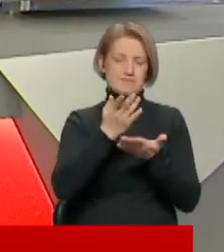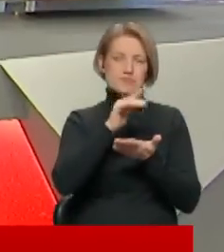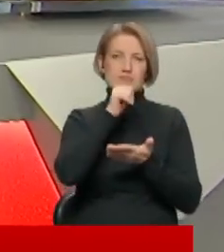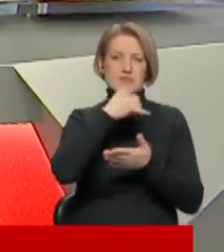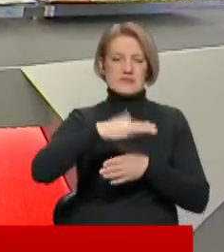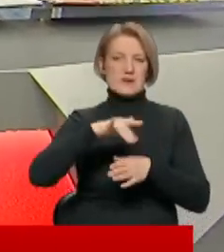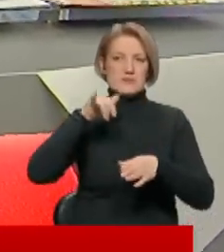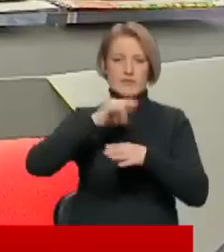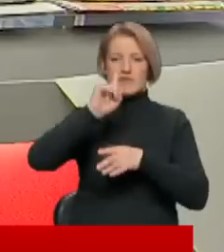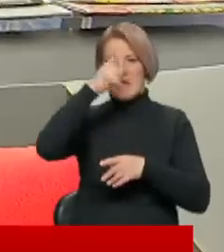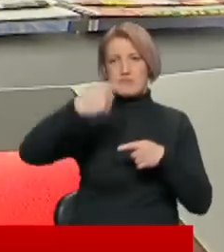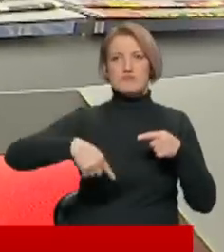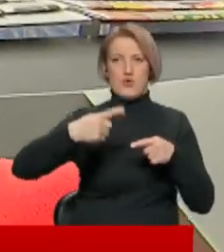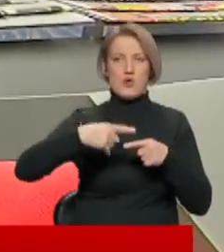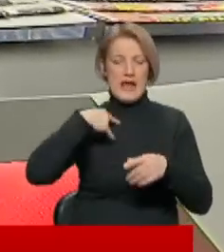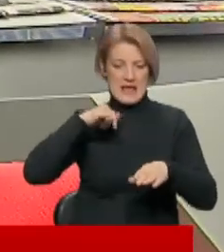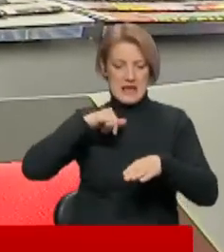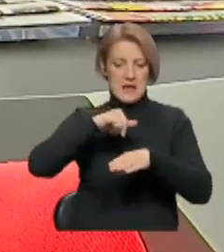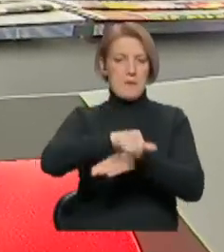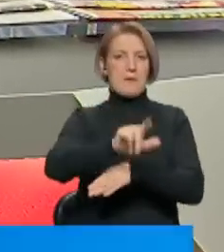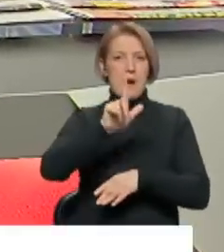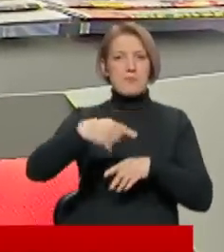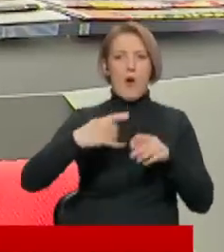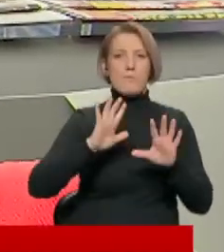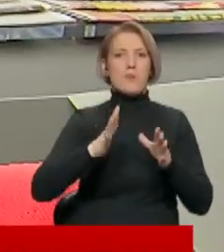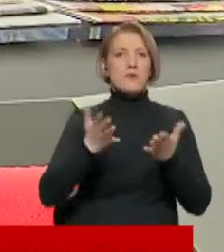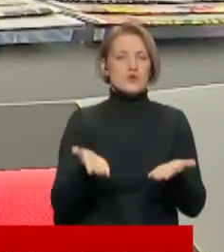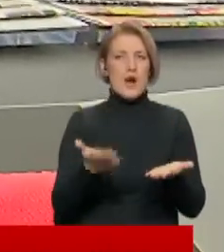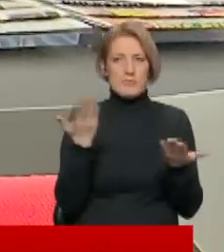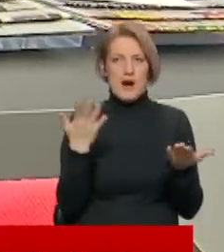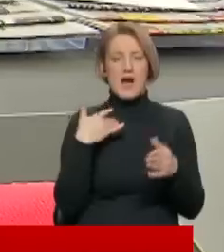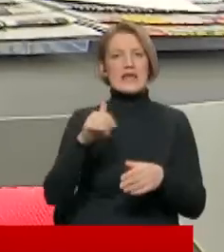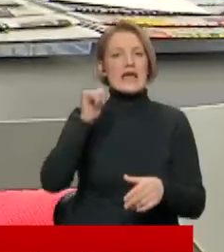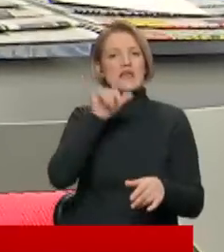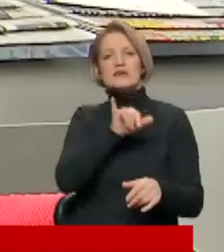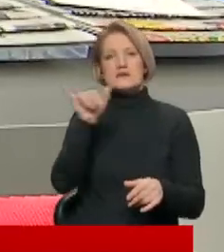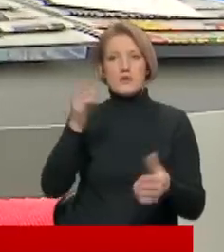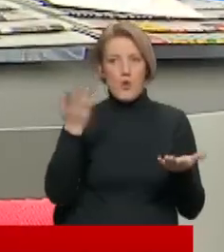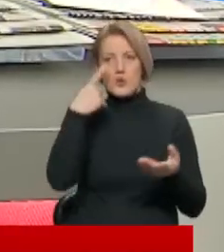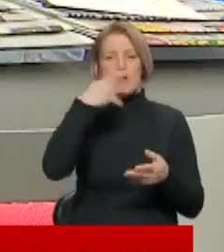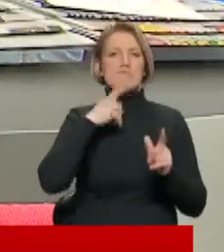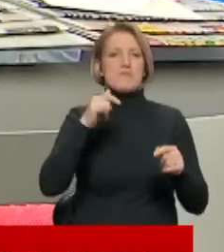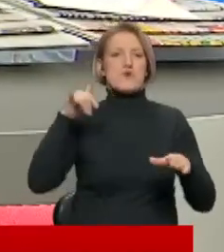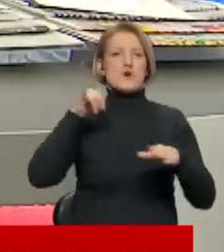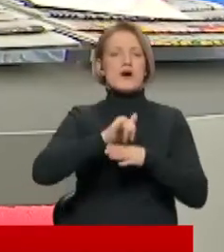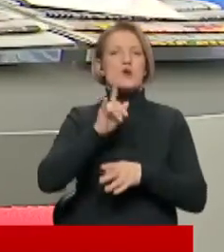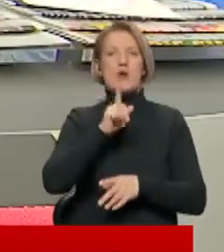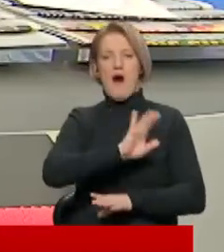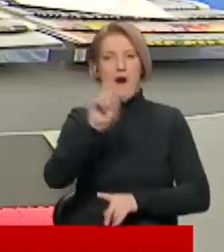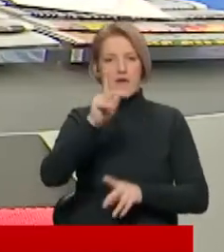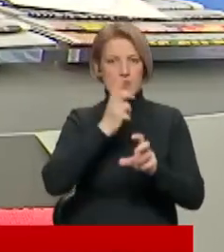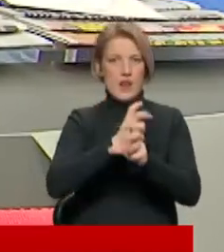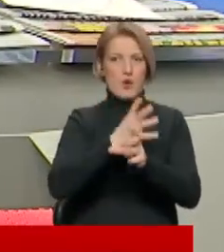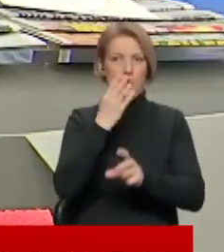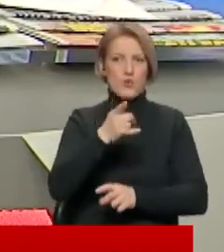diyor ki Tek motorlu bir uçak bu ben hani bilmem lazım motorum arızalandı ancak havalimanına dönemiyorum O yüzden plaja inmem lazım kule diyor ki Hayır çok